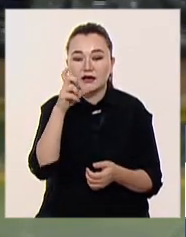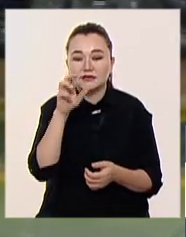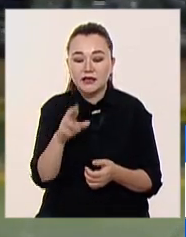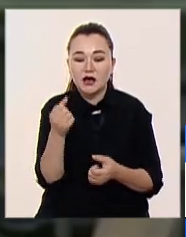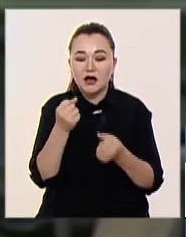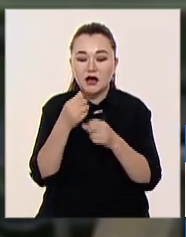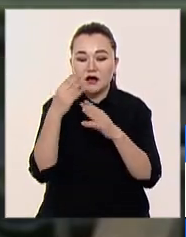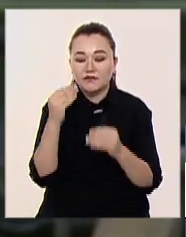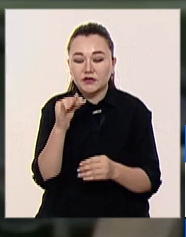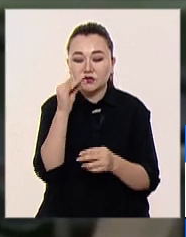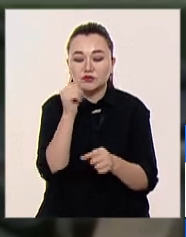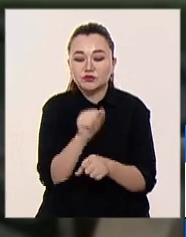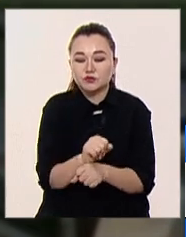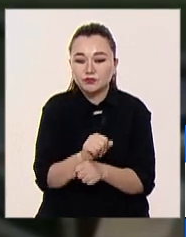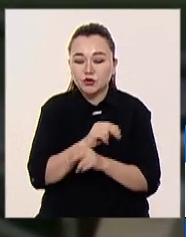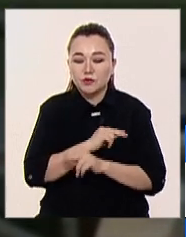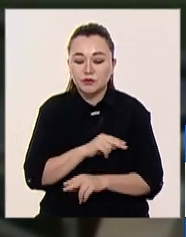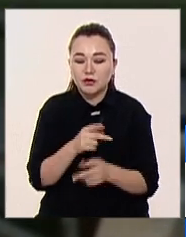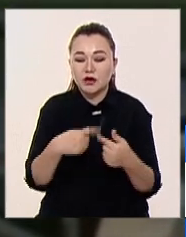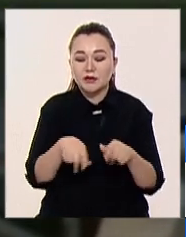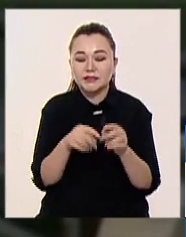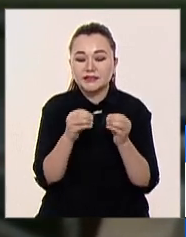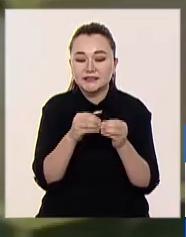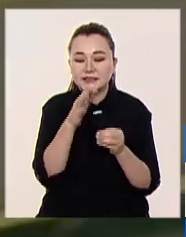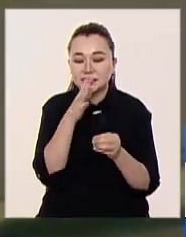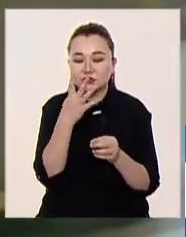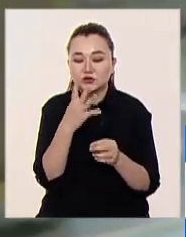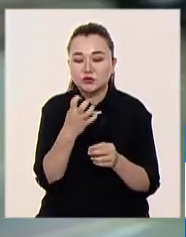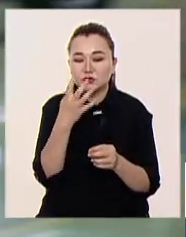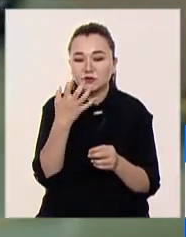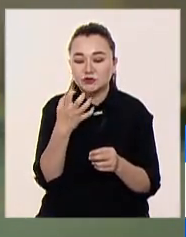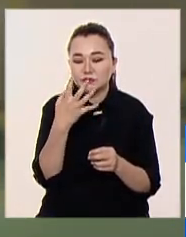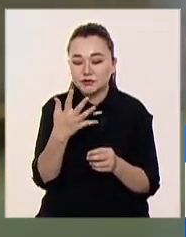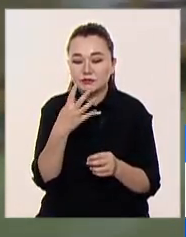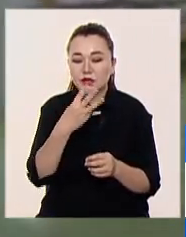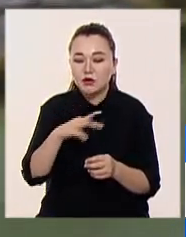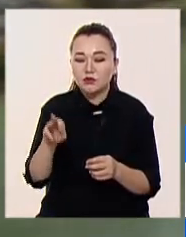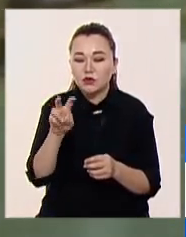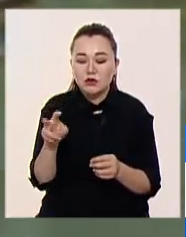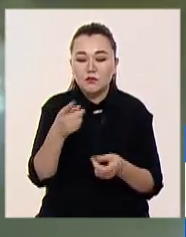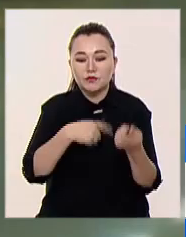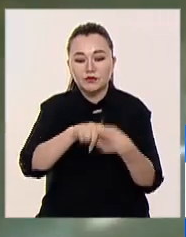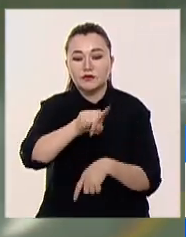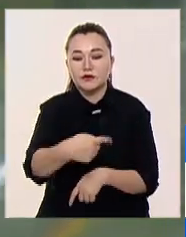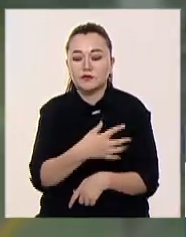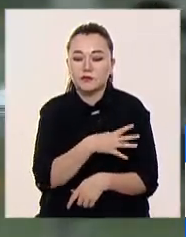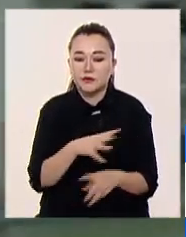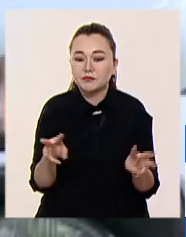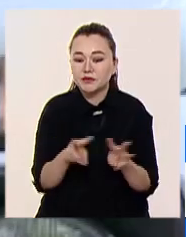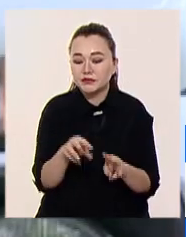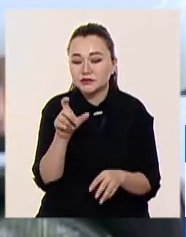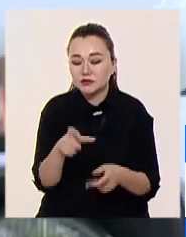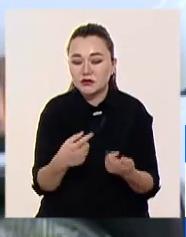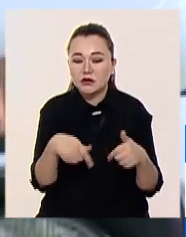автокомпаниясымен ынтымақтастық тоқтатып, компаниядан 10 жыл ішінде 405 миллион долларды қайтаруды талап еткен еді. Министрліктің мәліметінше,